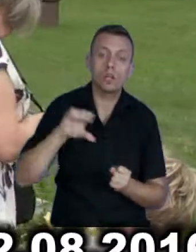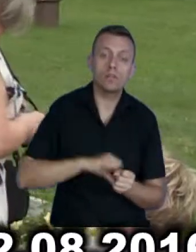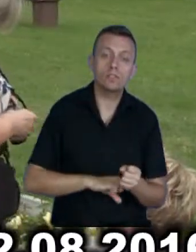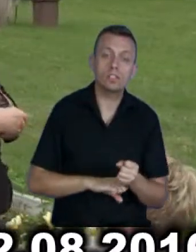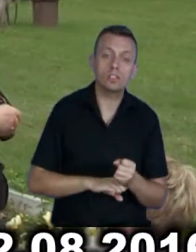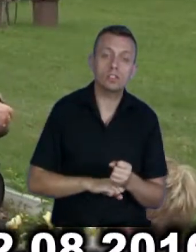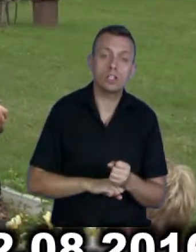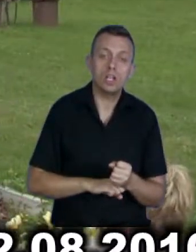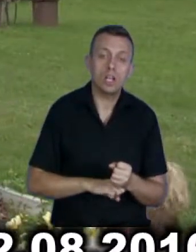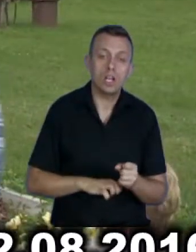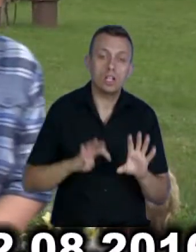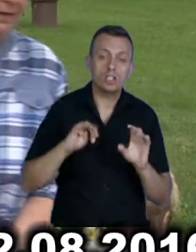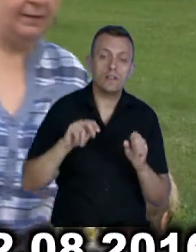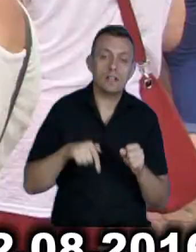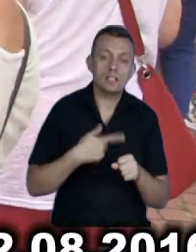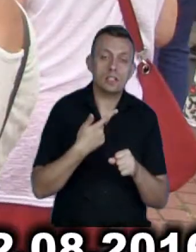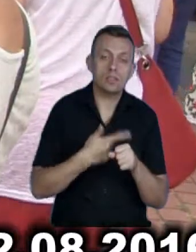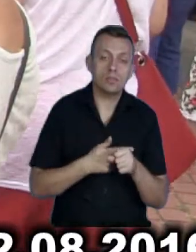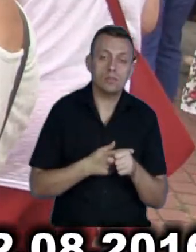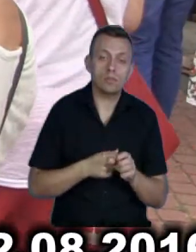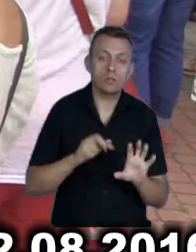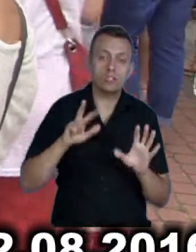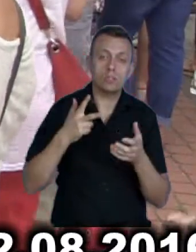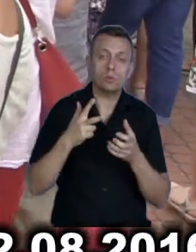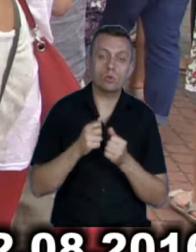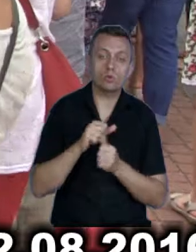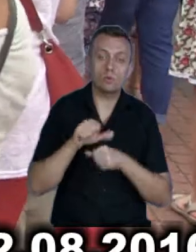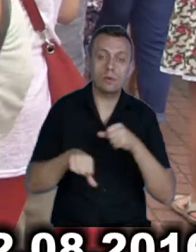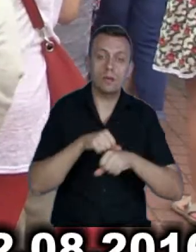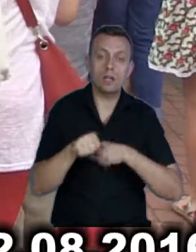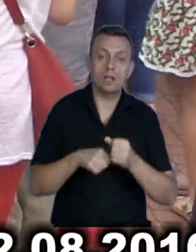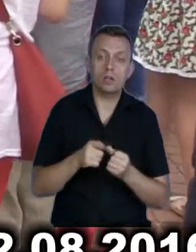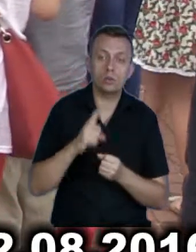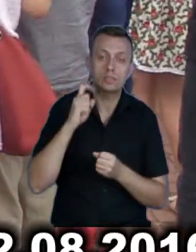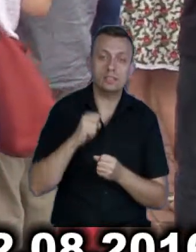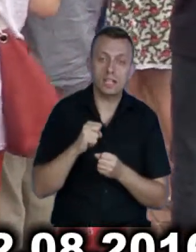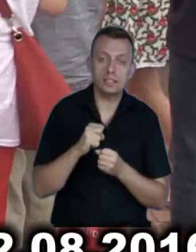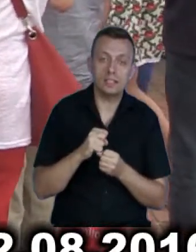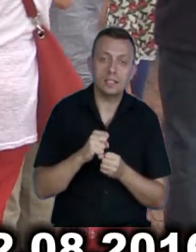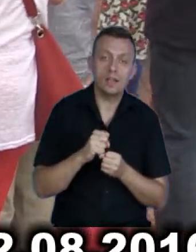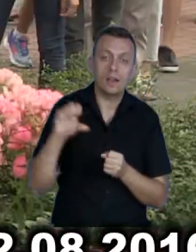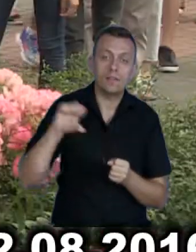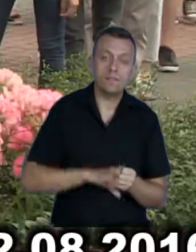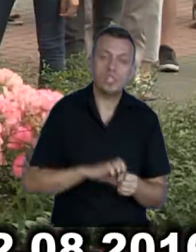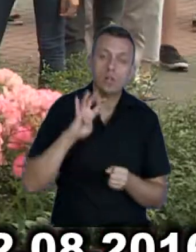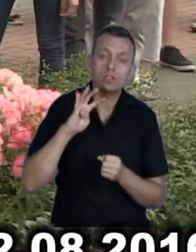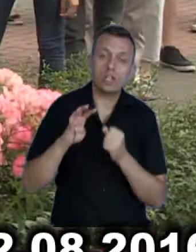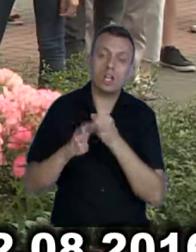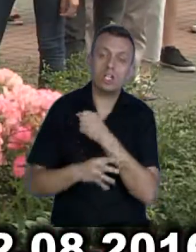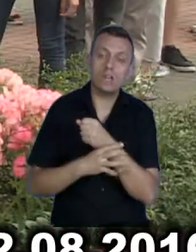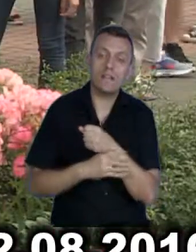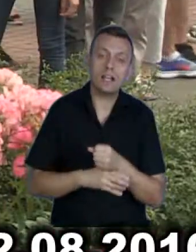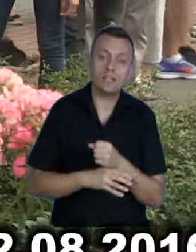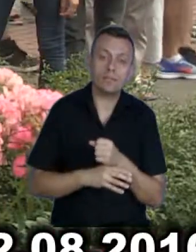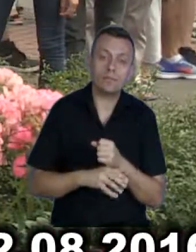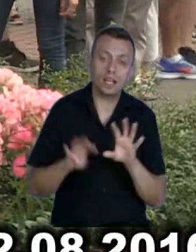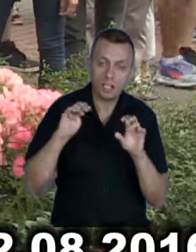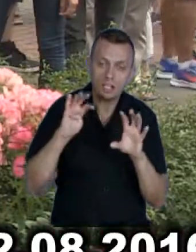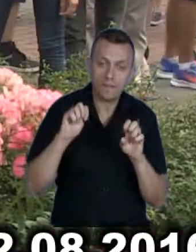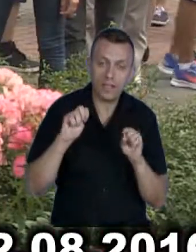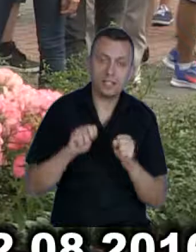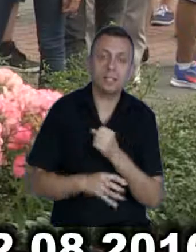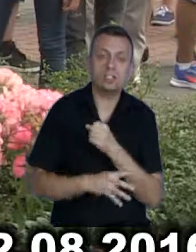a w 1990 został otwarty dla zwiedzających. W 2015 roku odbyły się tu obchody 25-lecia otwarcia ogrodu do